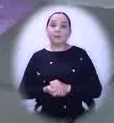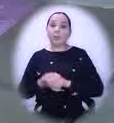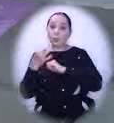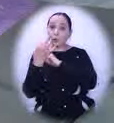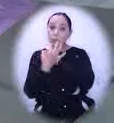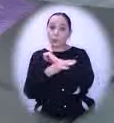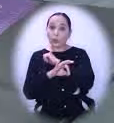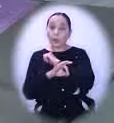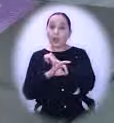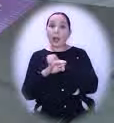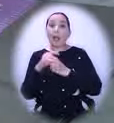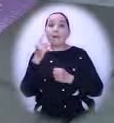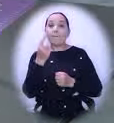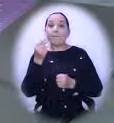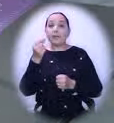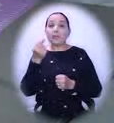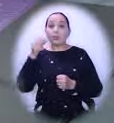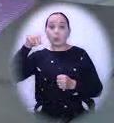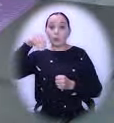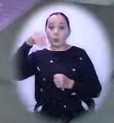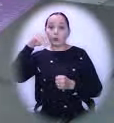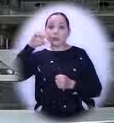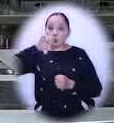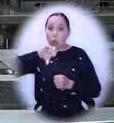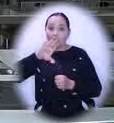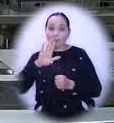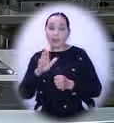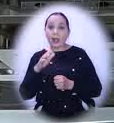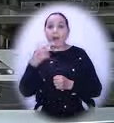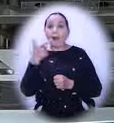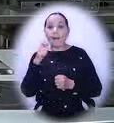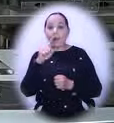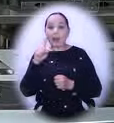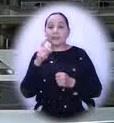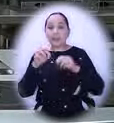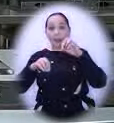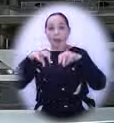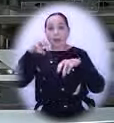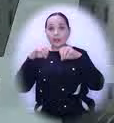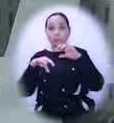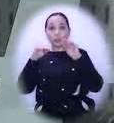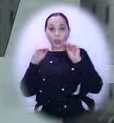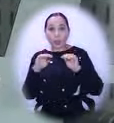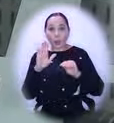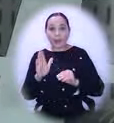So'ngra 1 chimdim tuzni solib, gazga qaynatishga qo'yamiz.